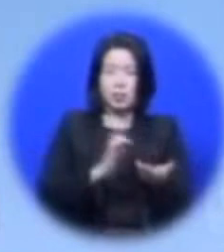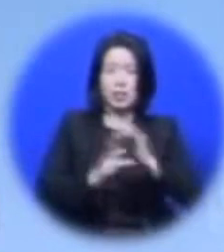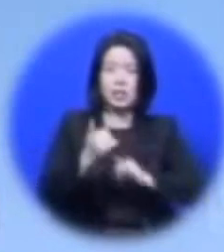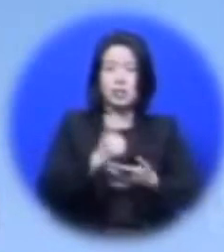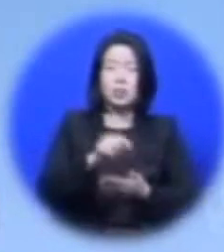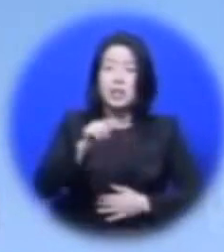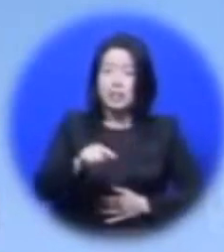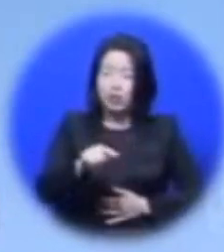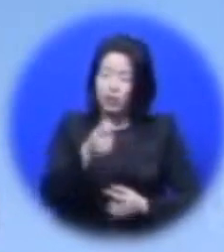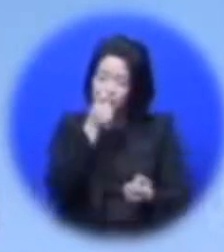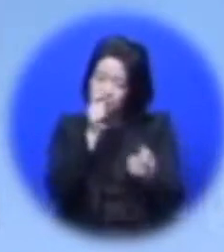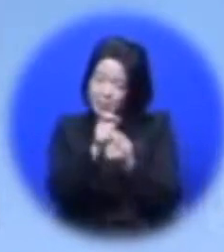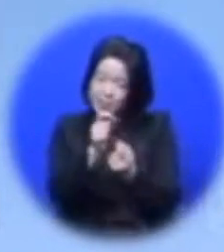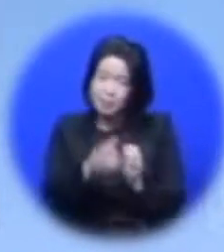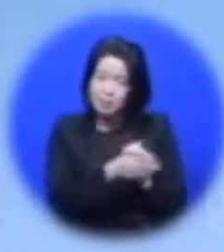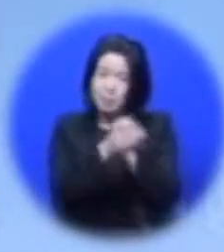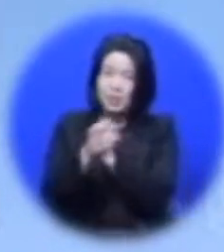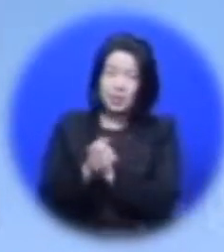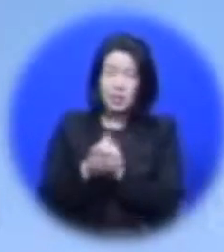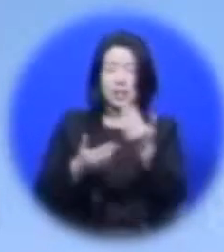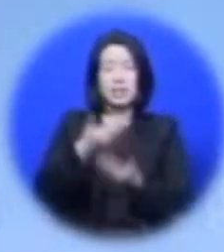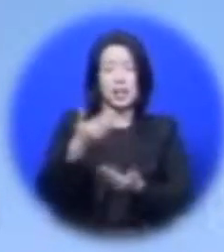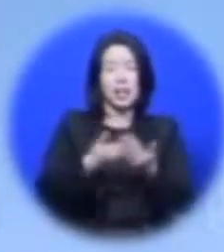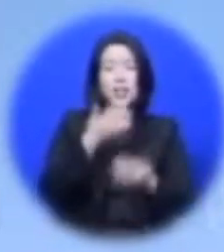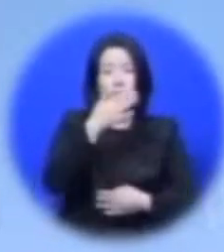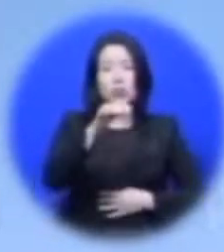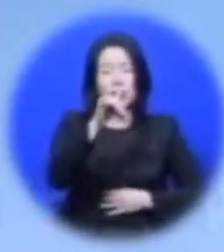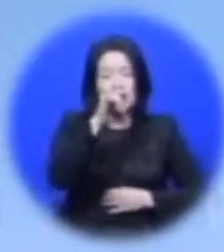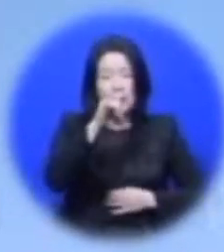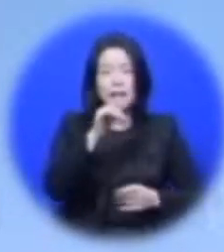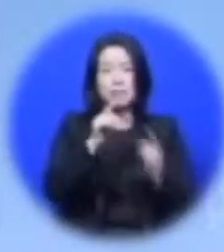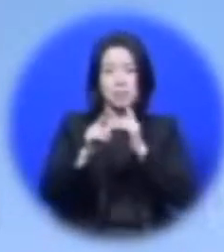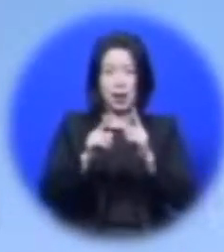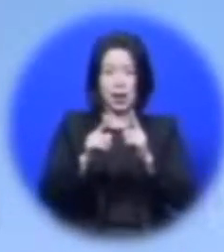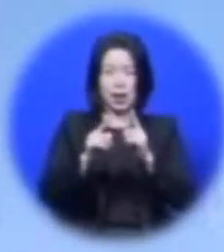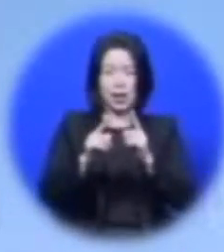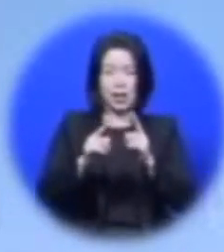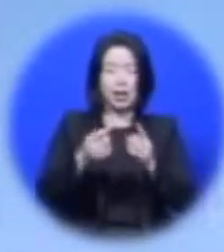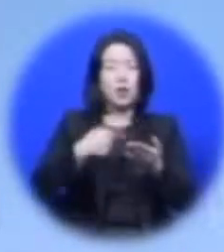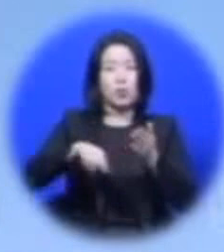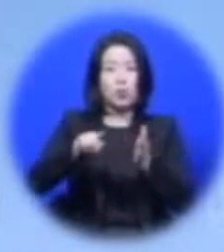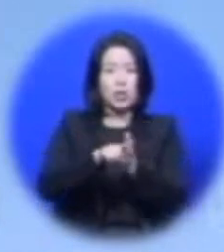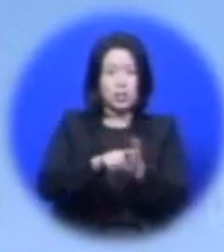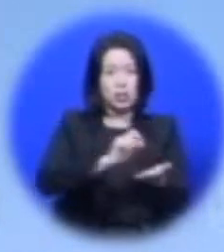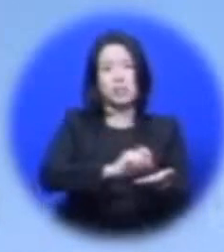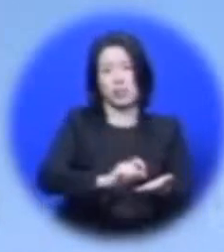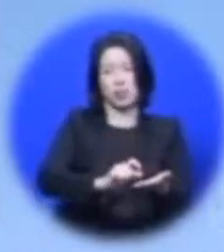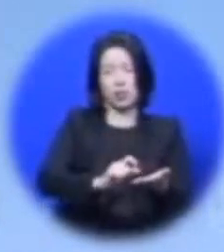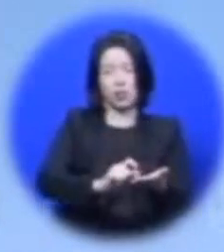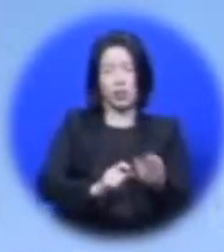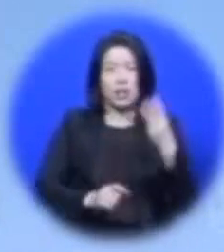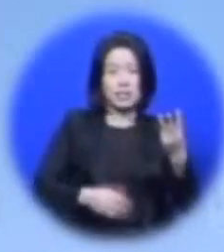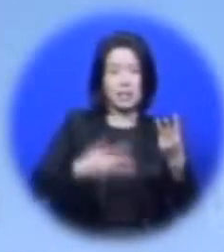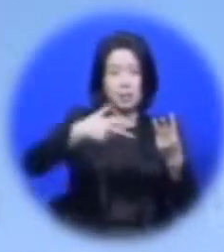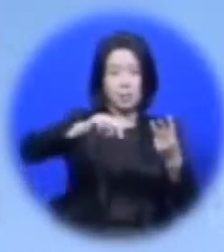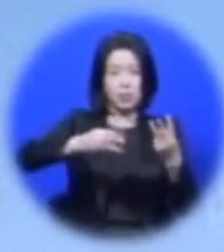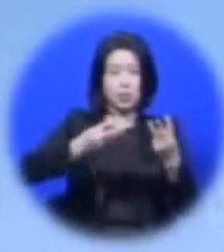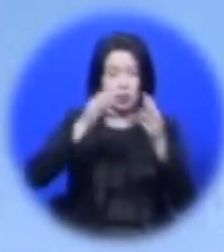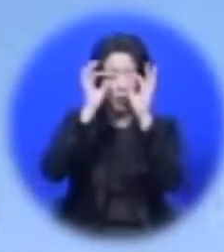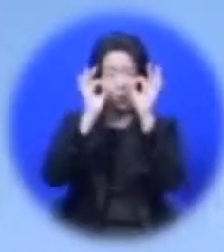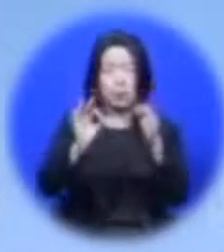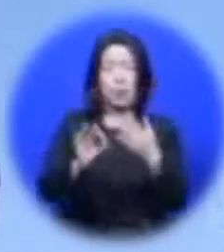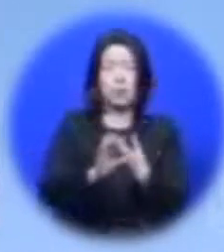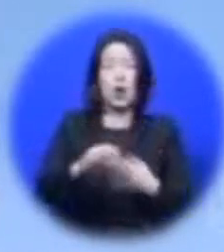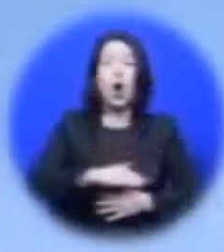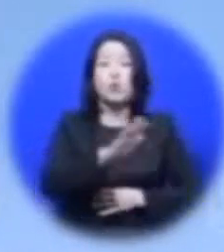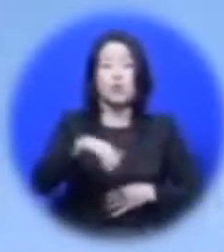그렇게 친밀히 주님과 사귈 수 있다는 말을 하려고 쓴 거예요. 3절에 보면